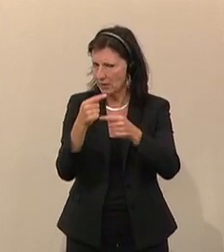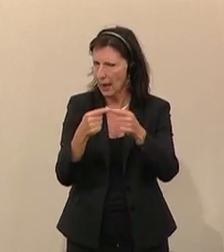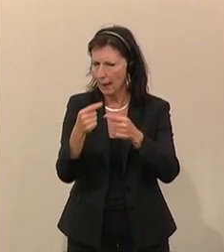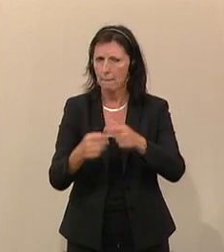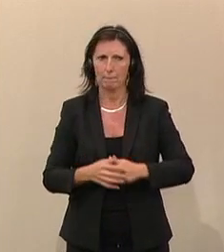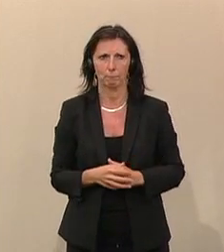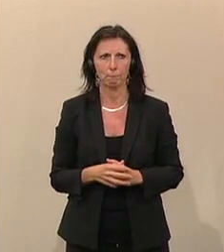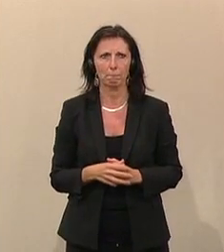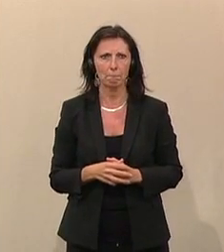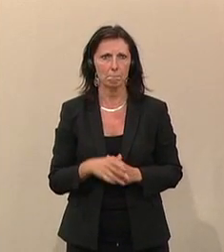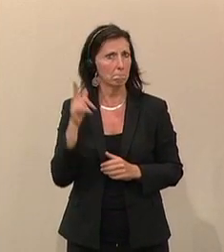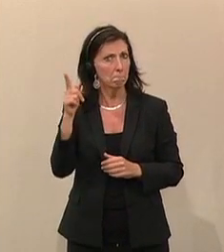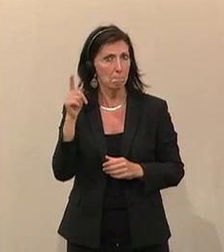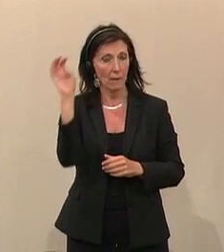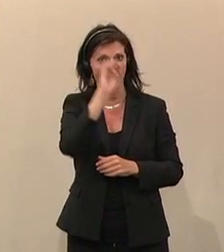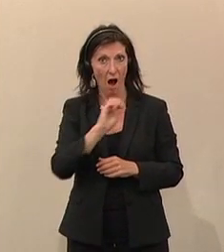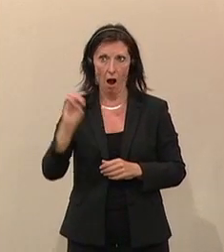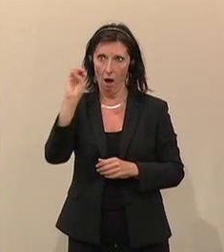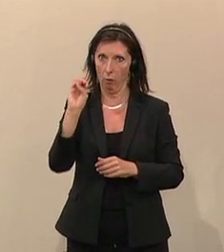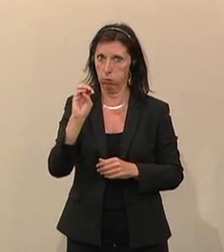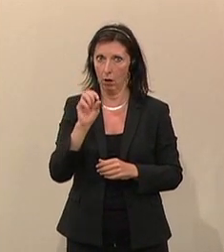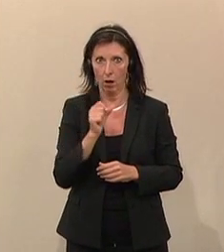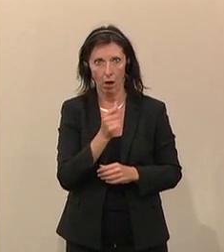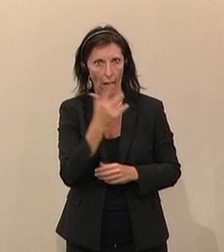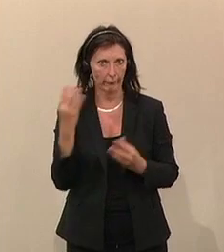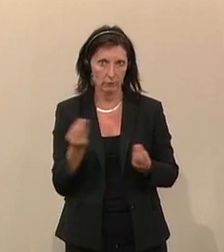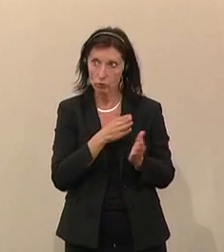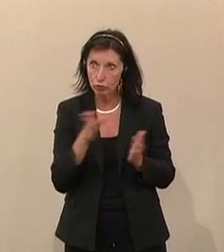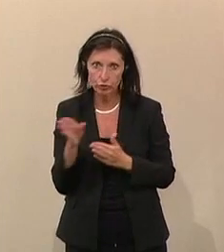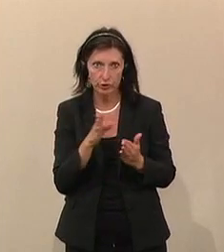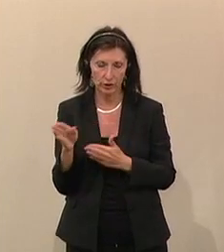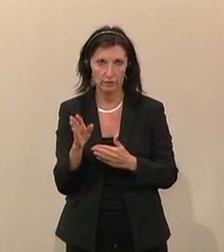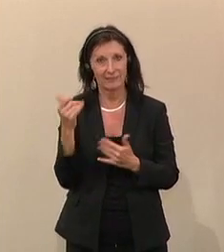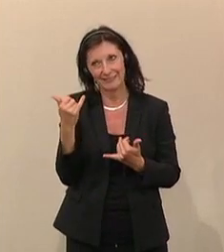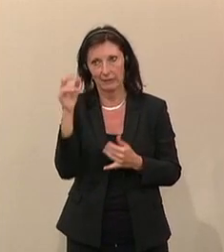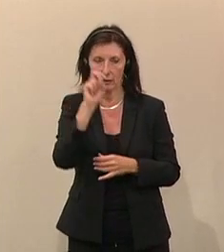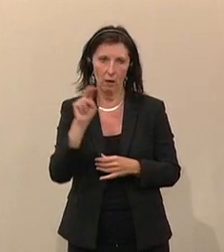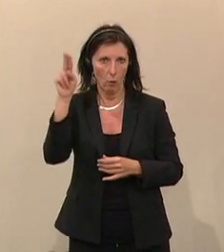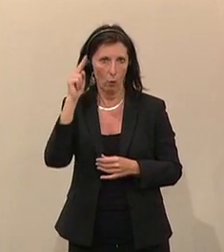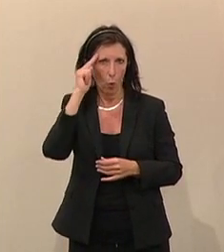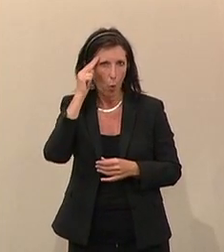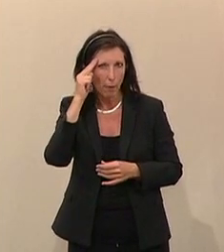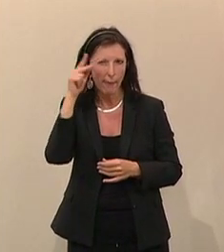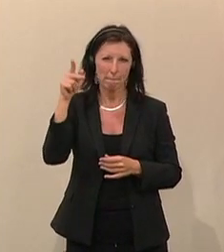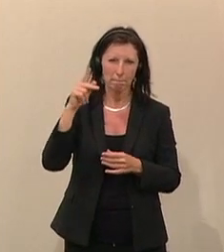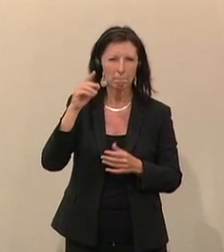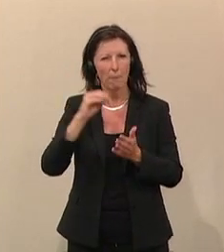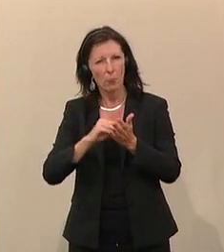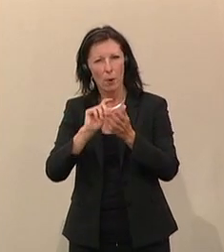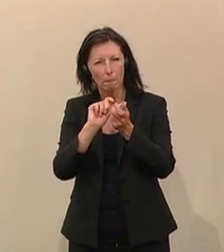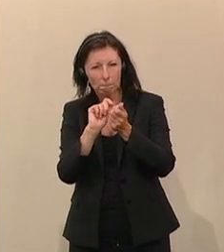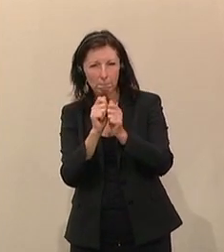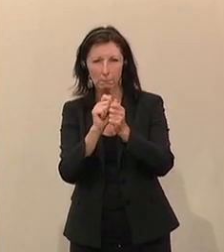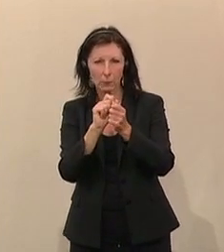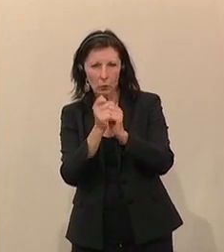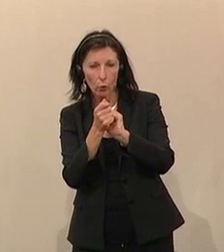durch einige pannen europaweit passiert sind und hier denkt man darüber nach hiernach schaltungen zu machen damit